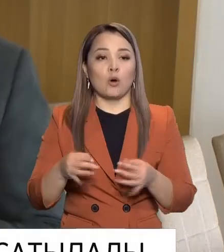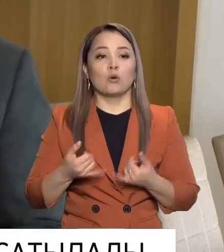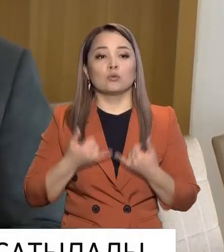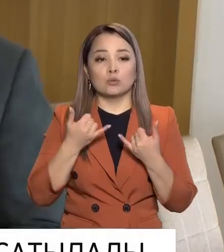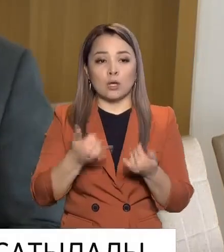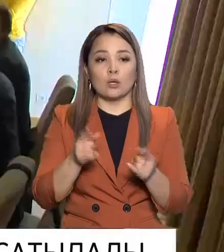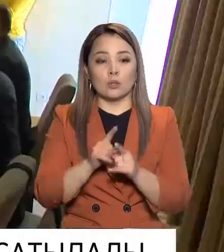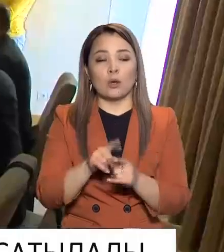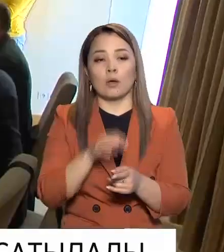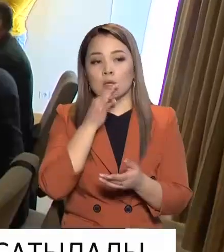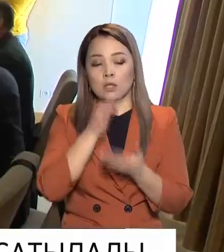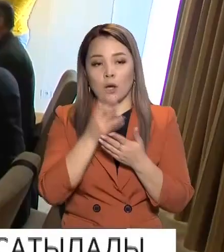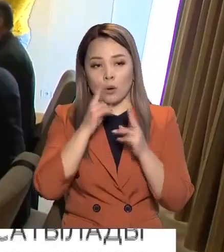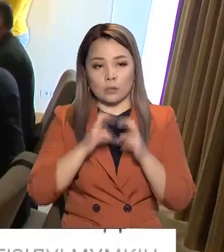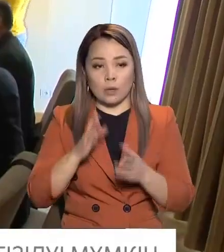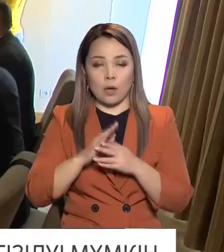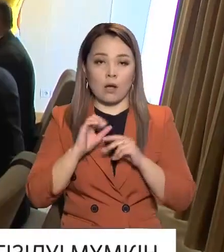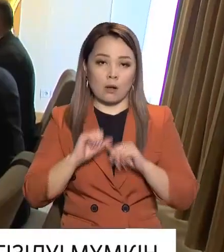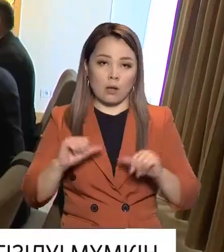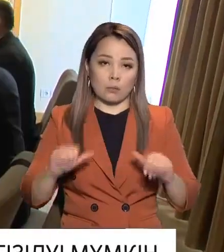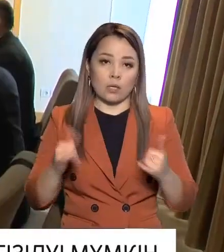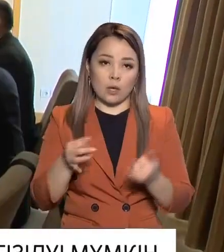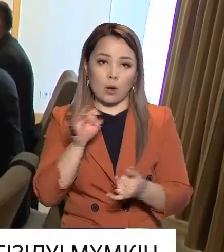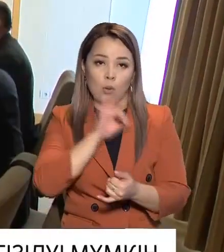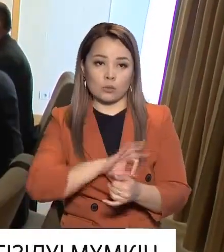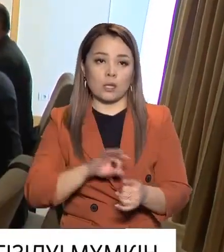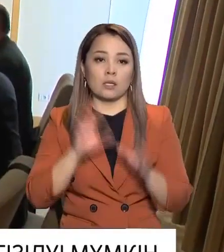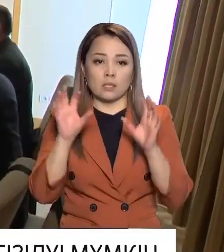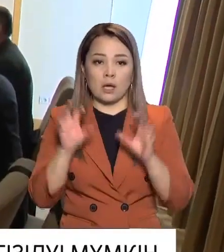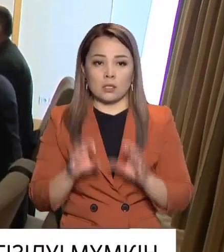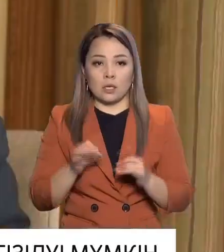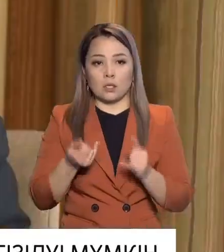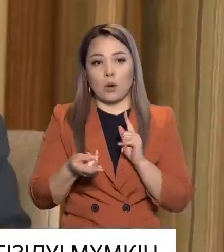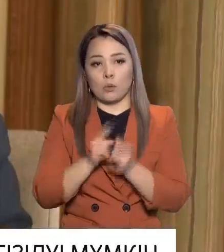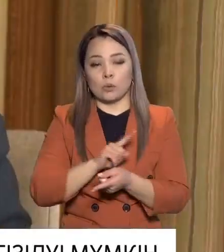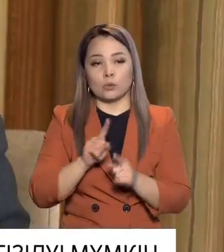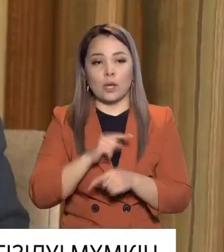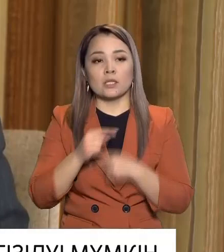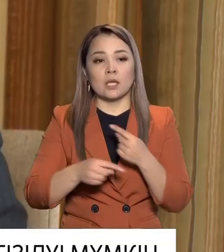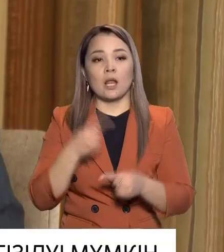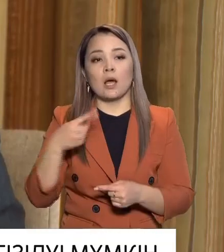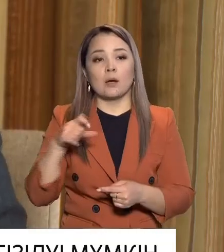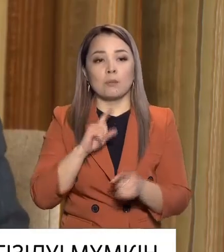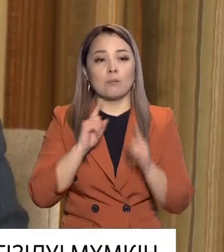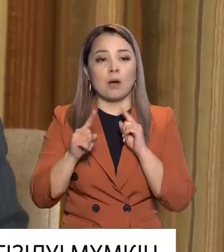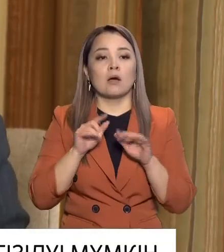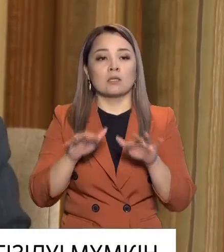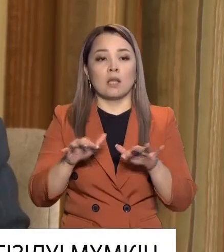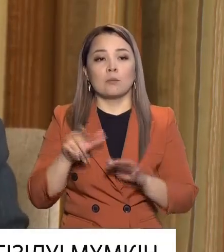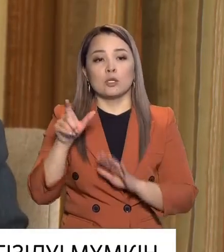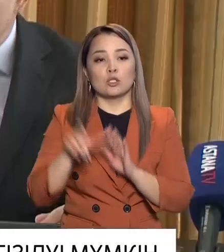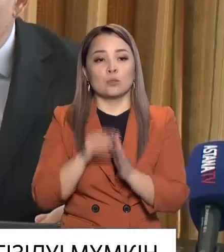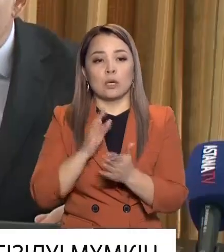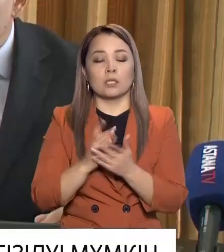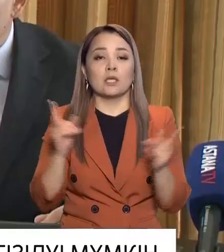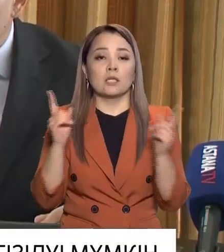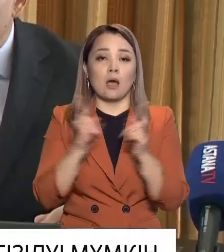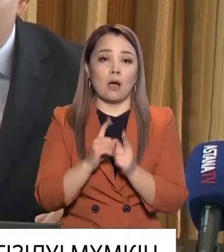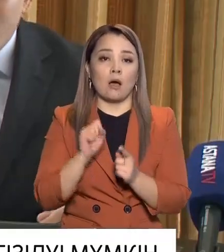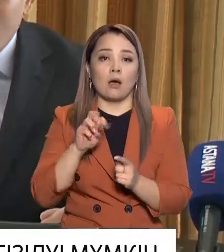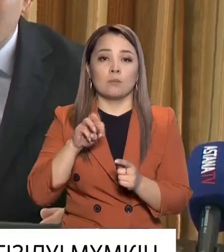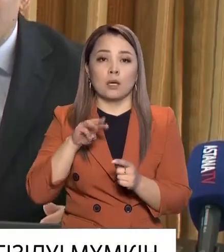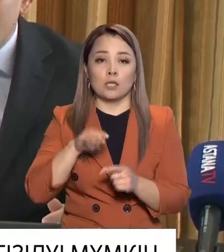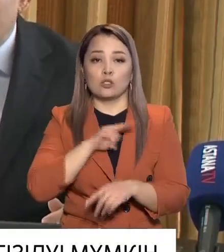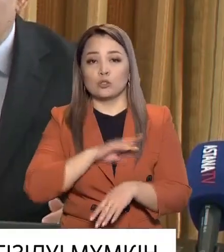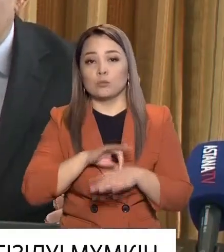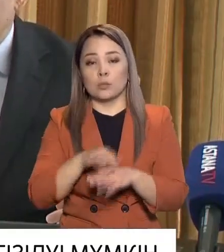олардың көбі шықты. Комиссия енді қолданыстағы заңдарға өзгеріс енгізуге күш салмақ. Ол үшін келер аптада парламент депутаттарымен кездеспек. Аманаттың жұмысы